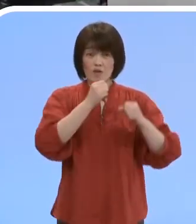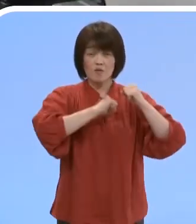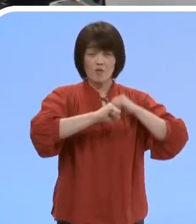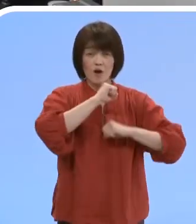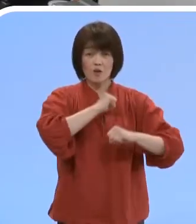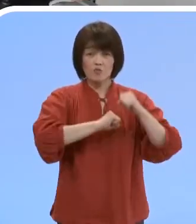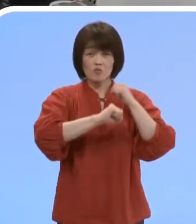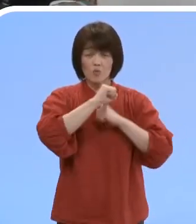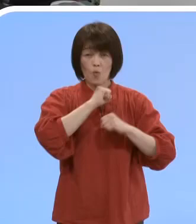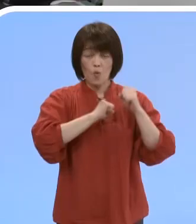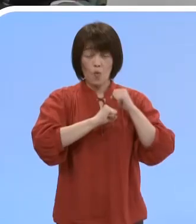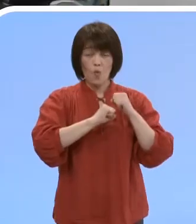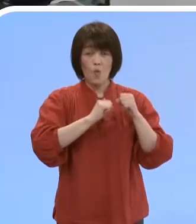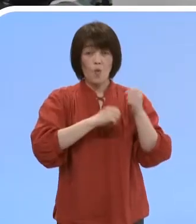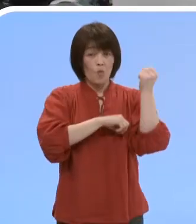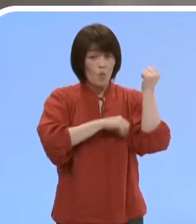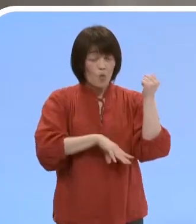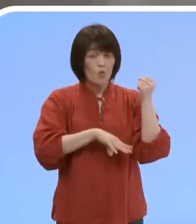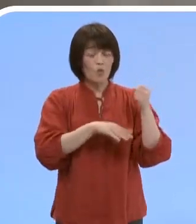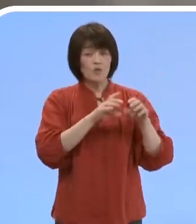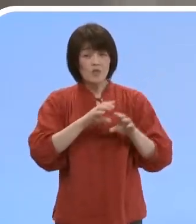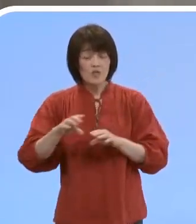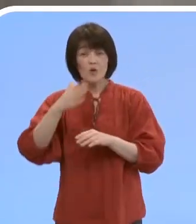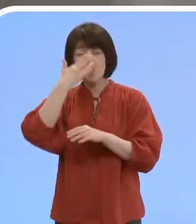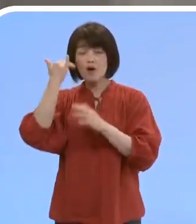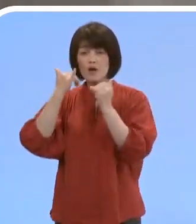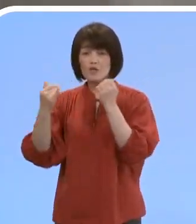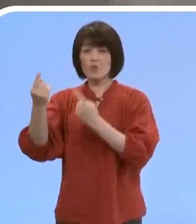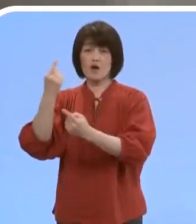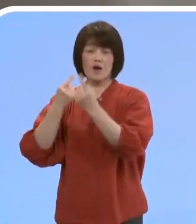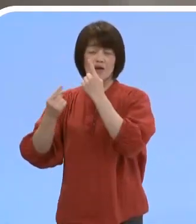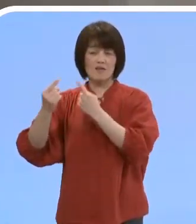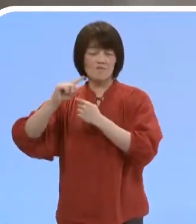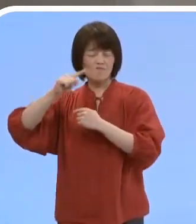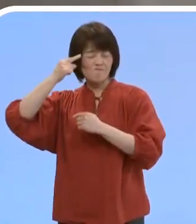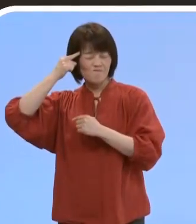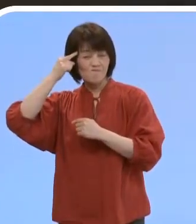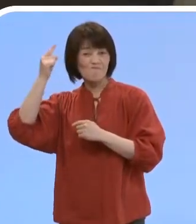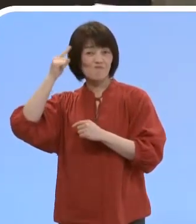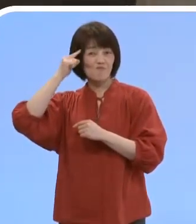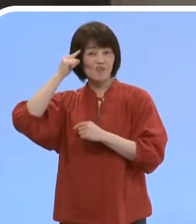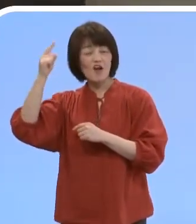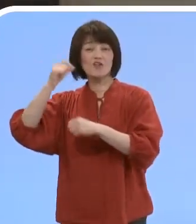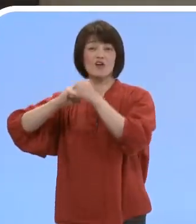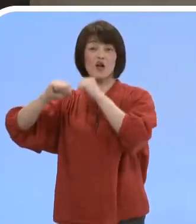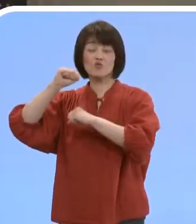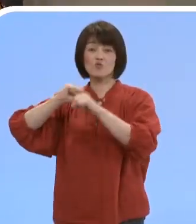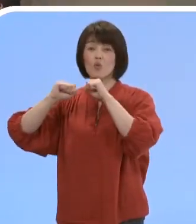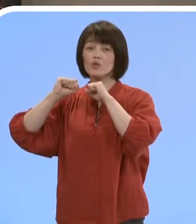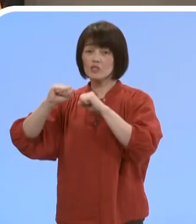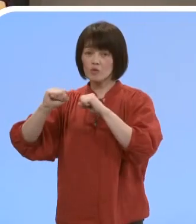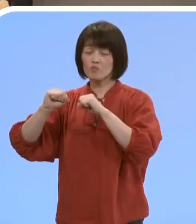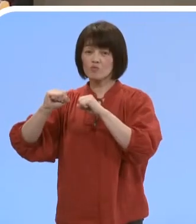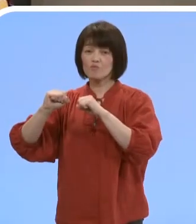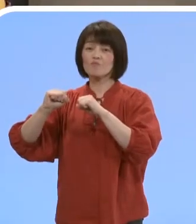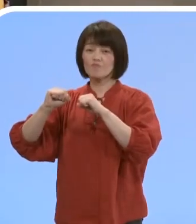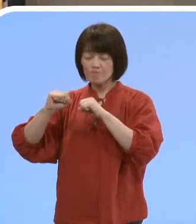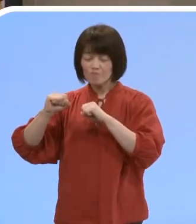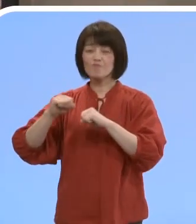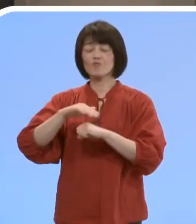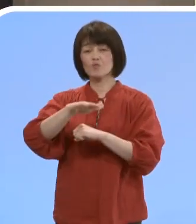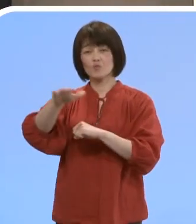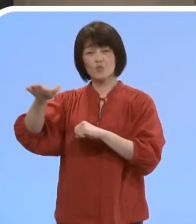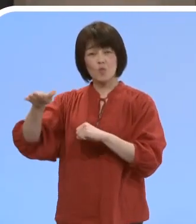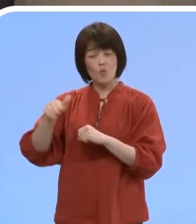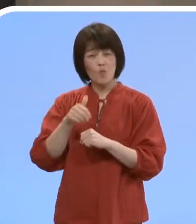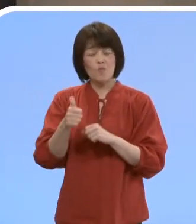っとまあ今入ってきて、あの自分なりの考えでいろいろ我々のところのベースを生かしたこと